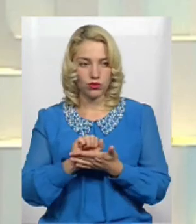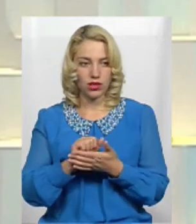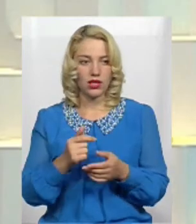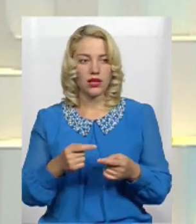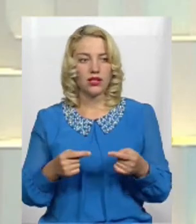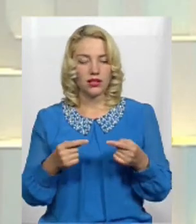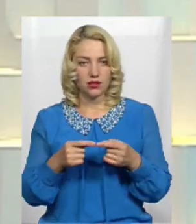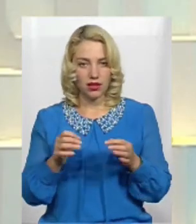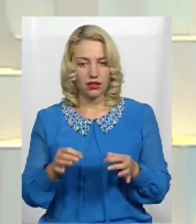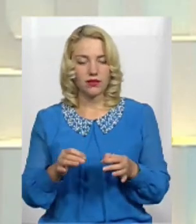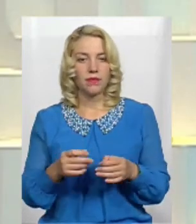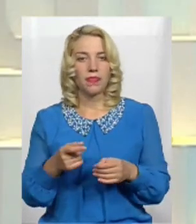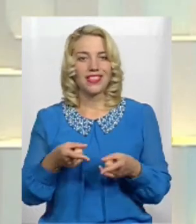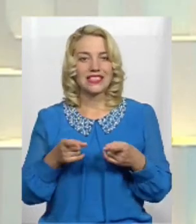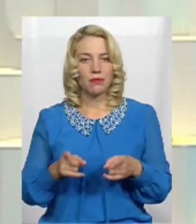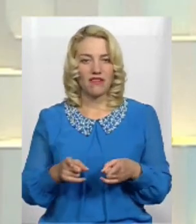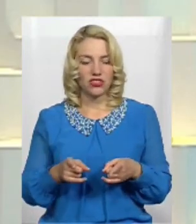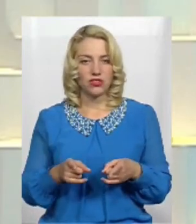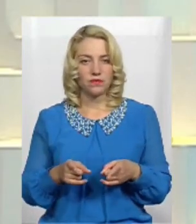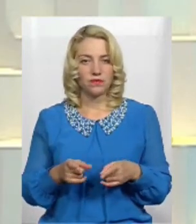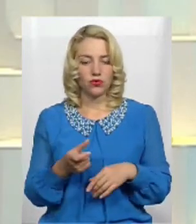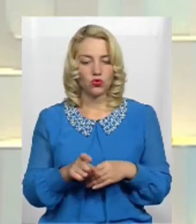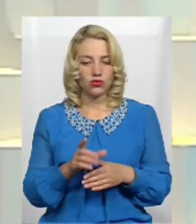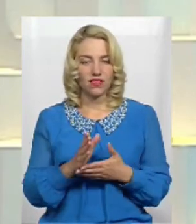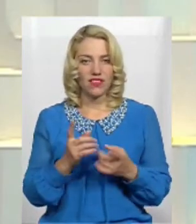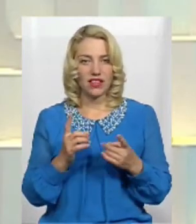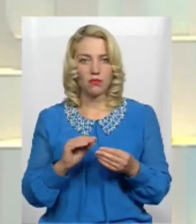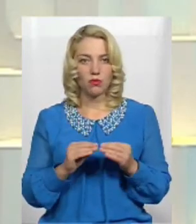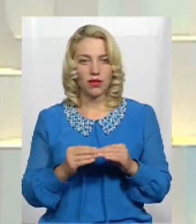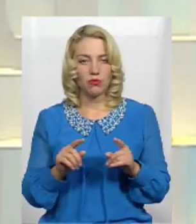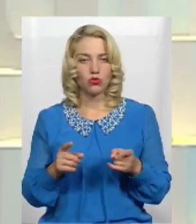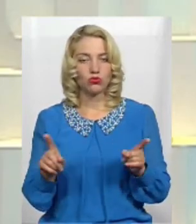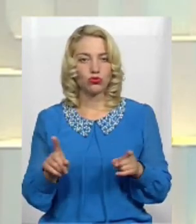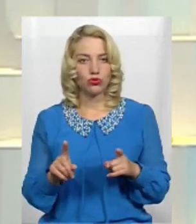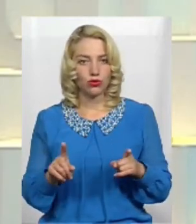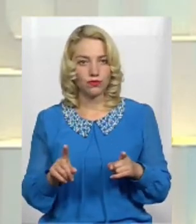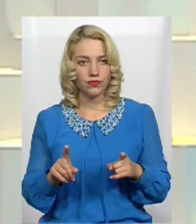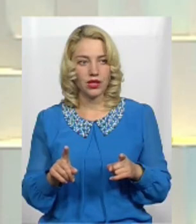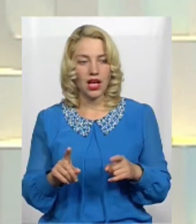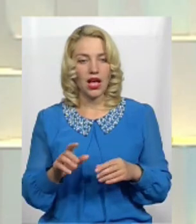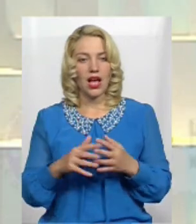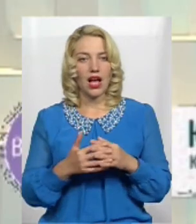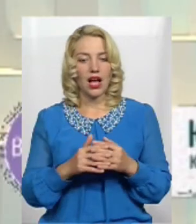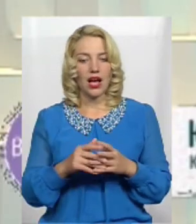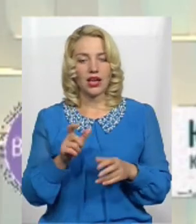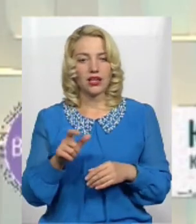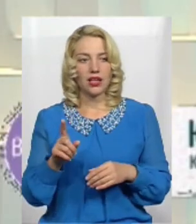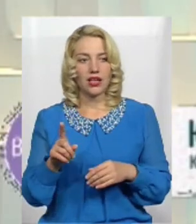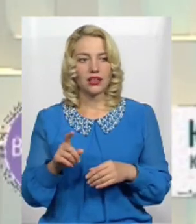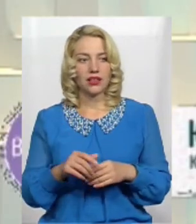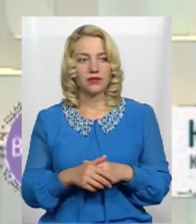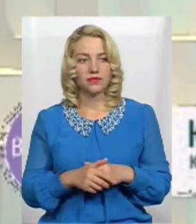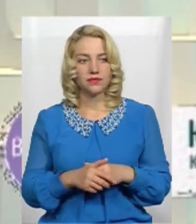так. Насправді, дуже є велика проблема, тому що аграрії, оті латифундисти,